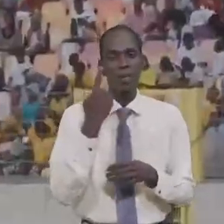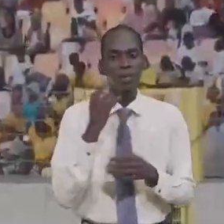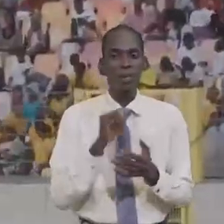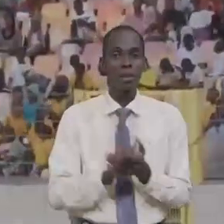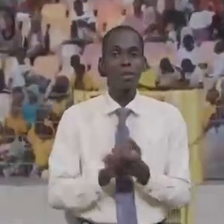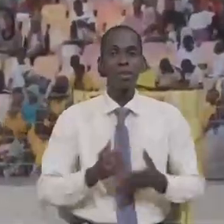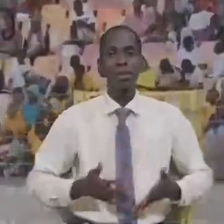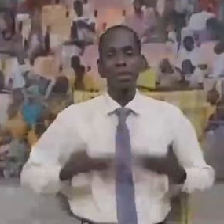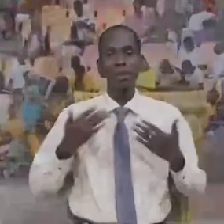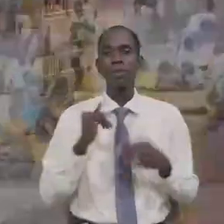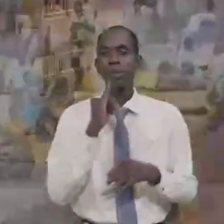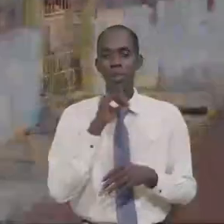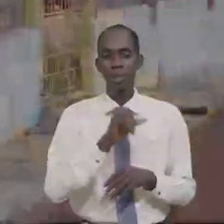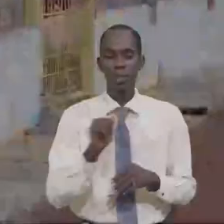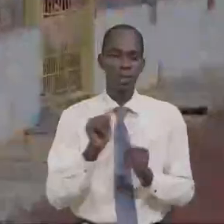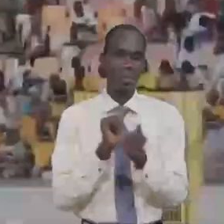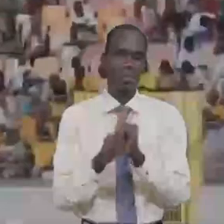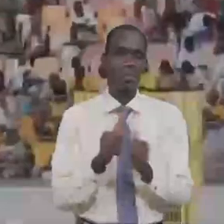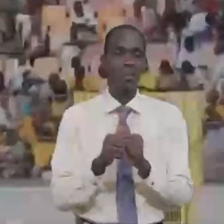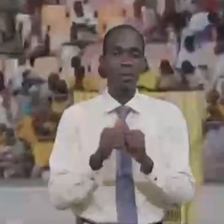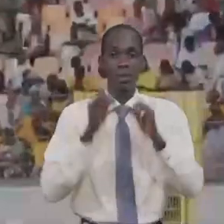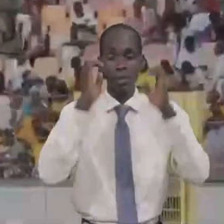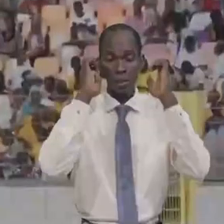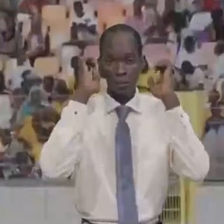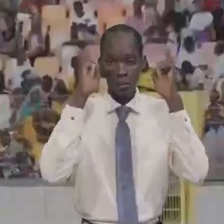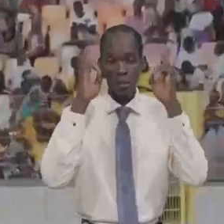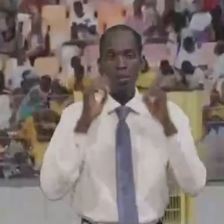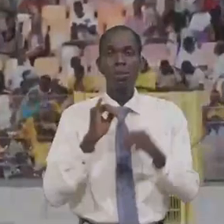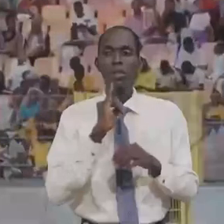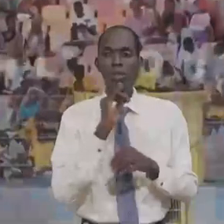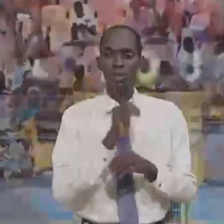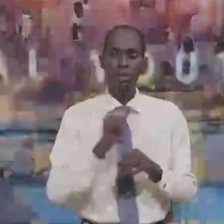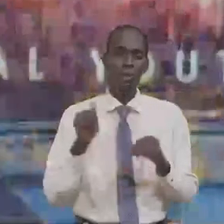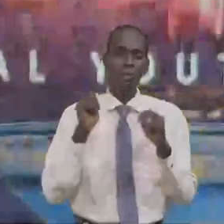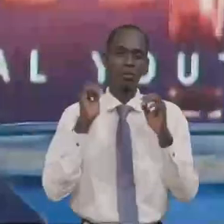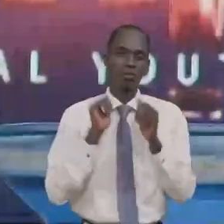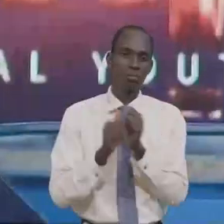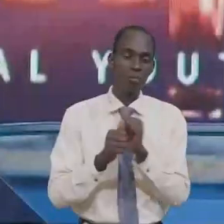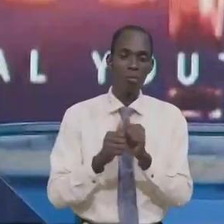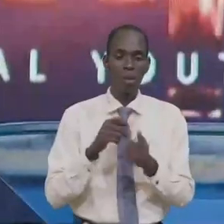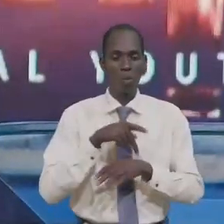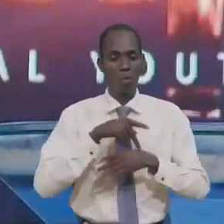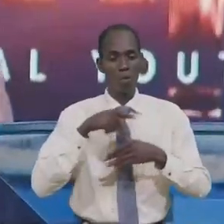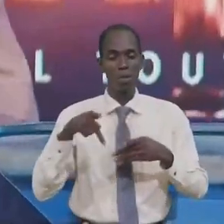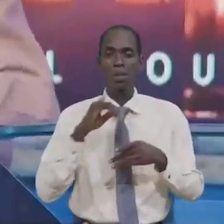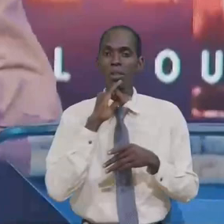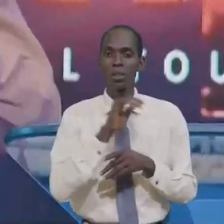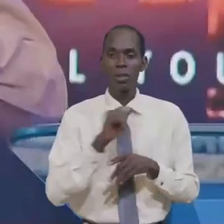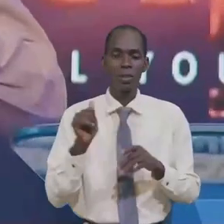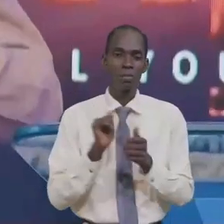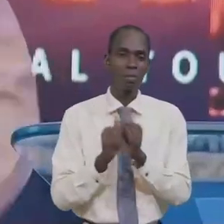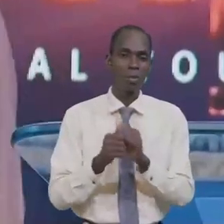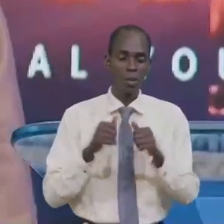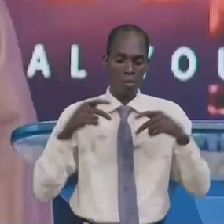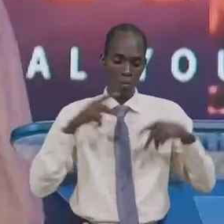est une course l'éducation et une course la profession est une course la personnalité